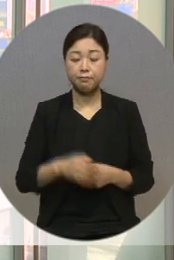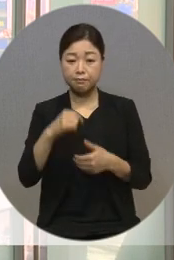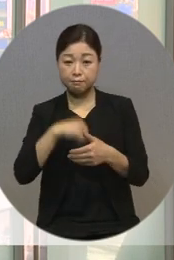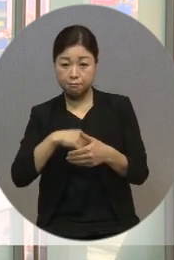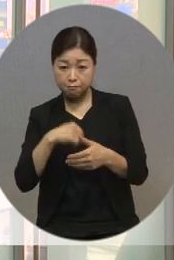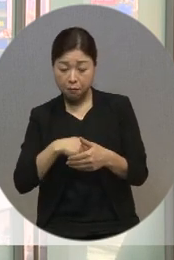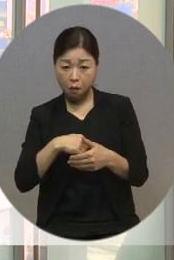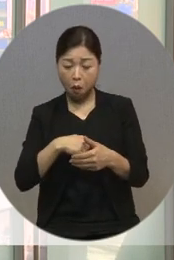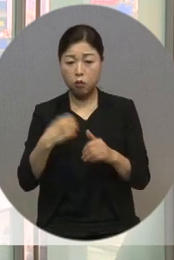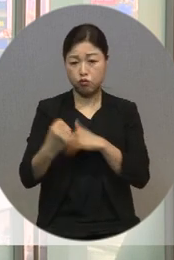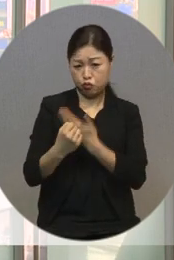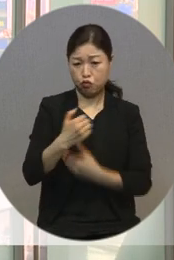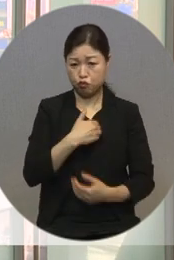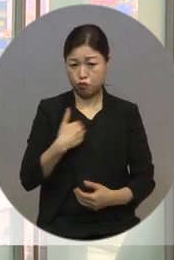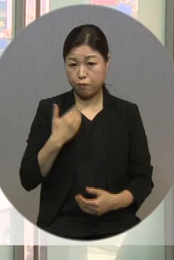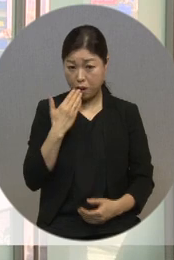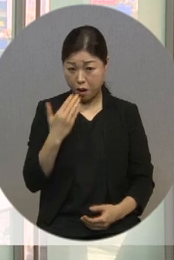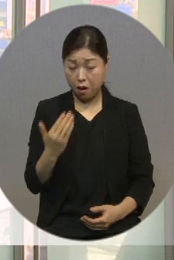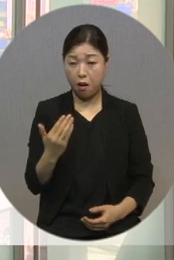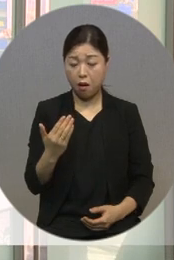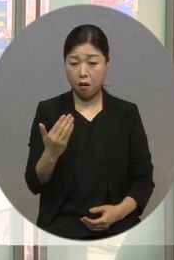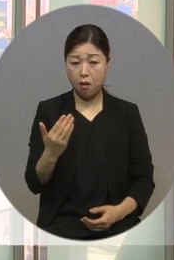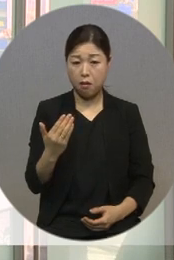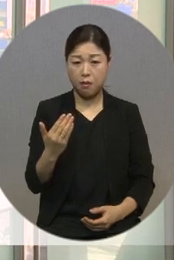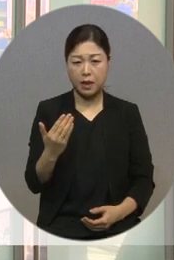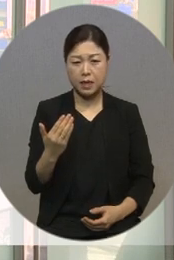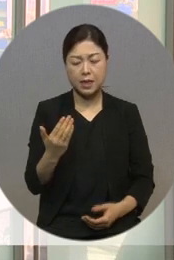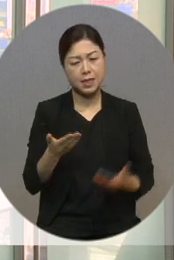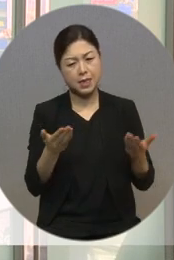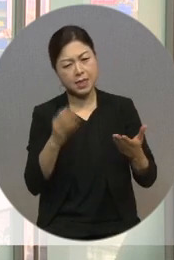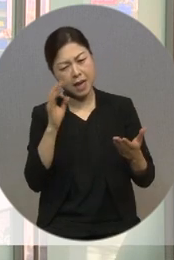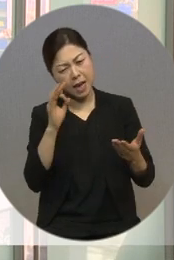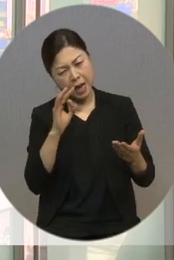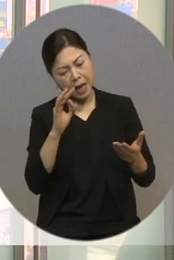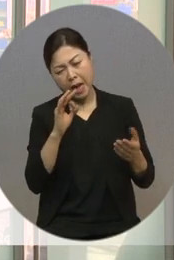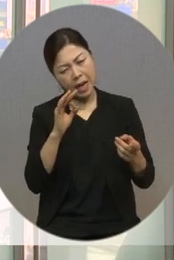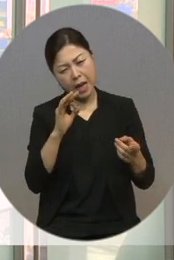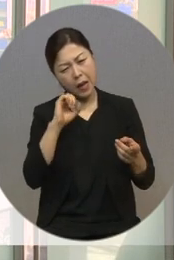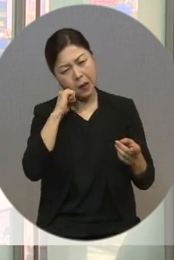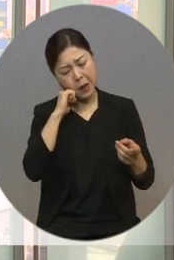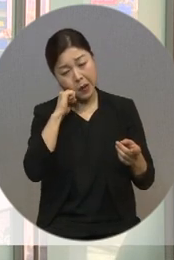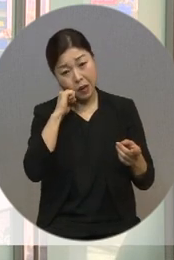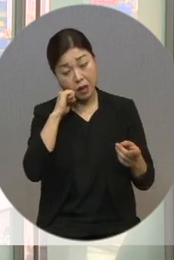내면의 능력을 갖추고 있음에도 불구하고 구직 활동을 못하는 분들에게